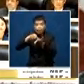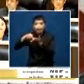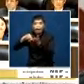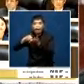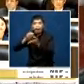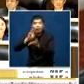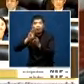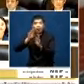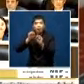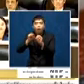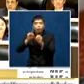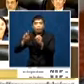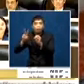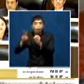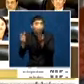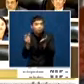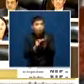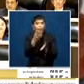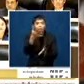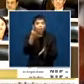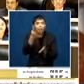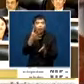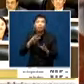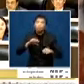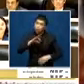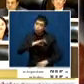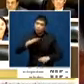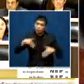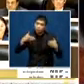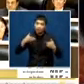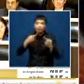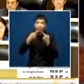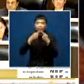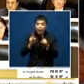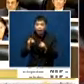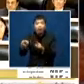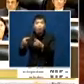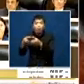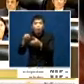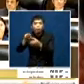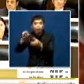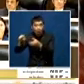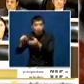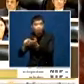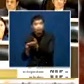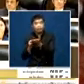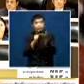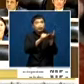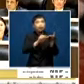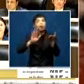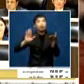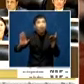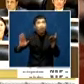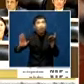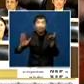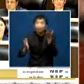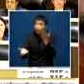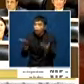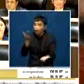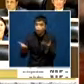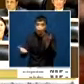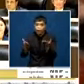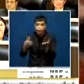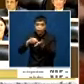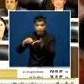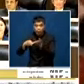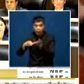คือการโหวตครั้งที่2นะไอ้ไทม์ไลน์ที่เขาวางเอาไว้โดยประธานรัฐสภาคือจาวันนอนขอให้คอยดูที่ผมพูดคือละครนะแล้วไม่ห่ว